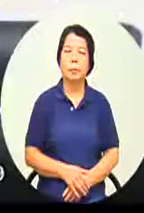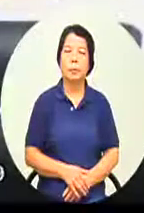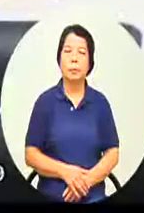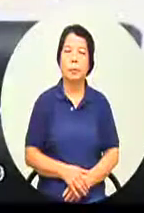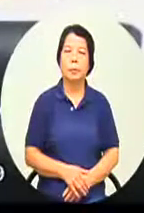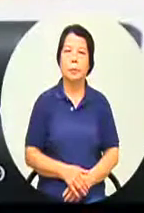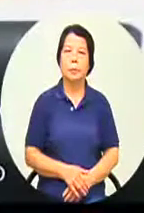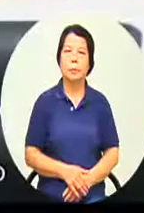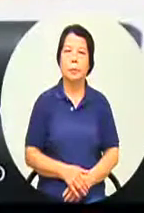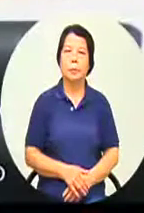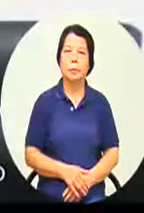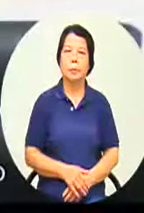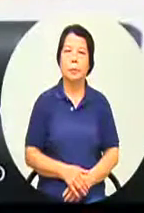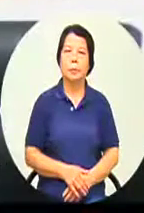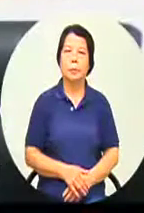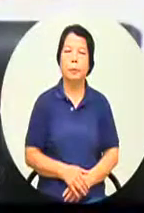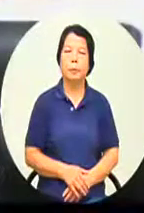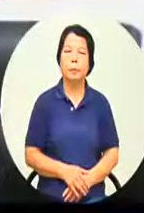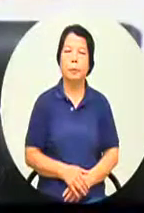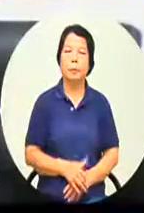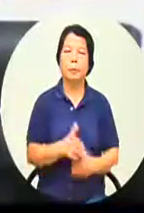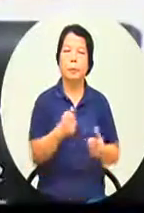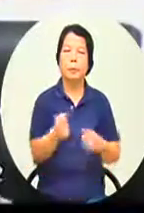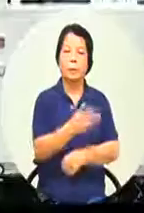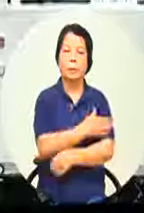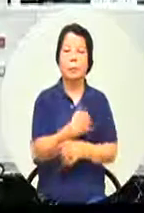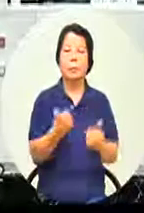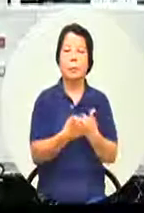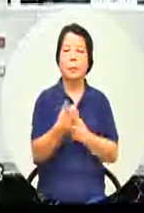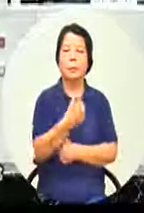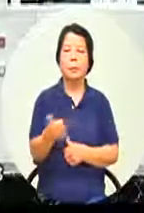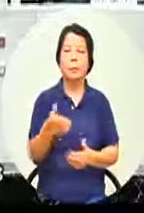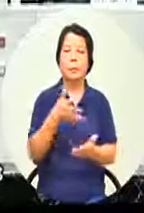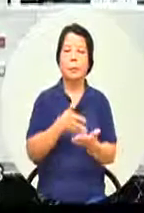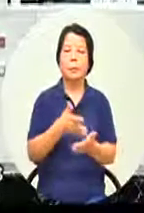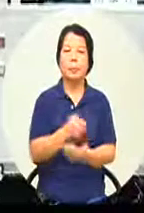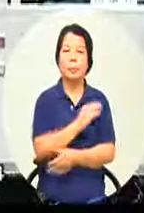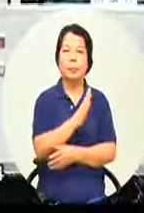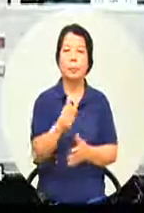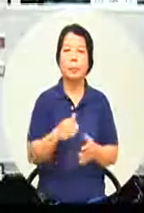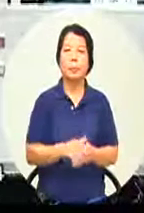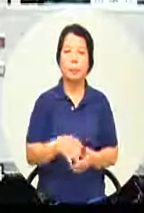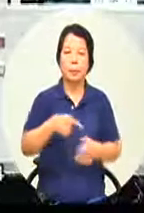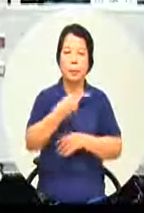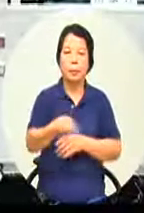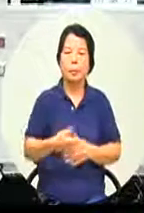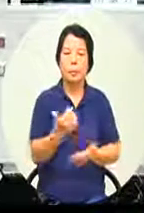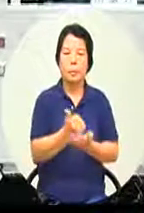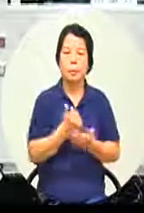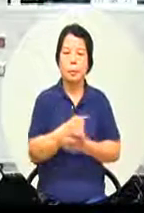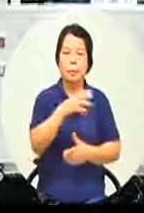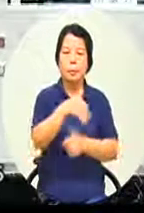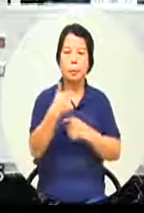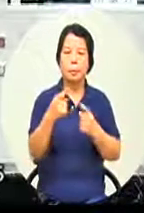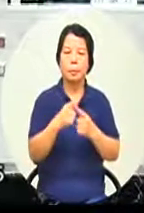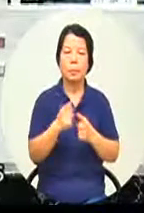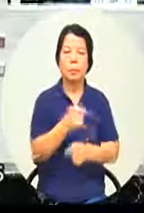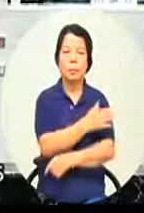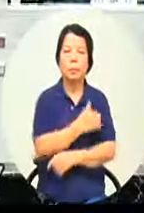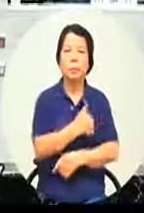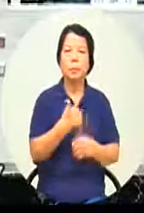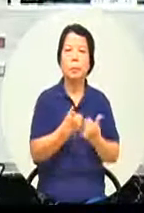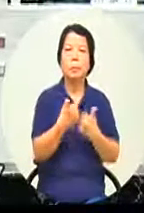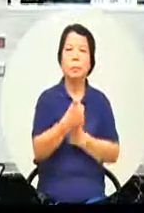好的，谢谢。 好，谢谢陈美雅议员的质询。那接下来我们请我们的召集人陈梅娟议